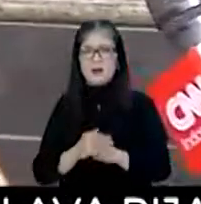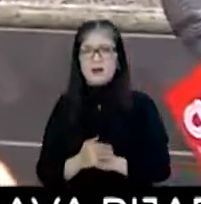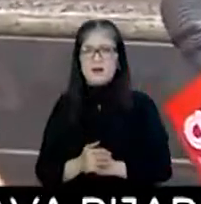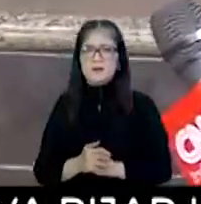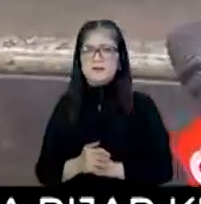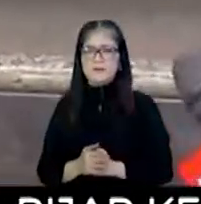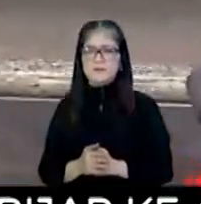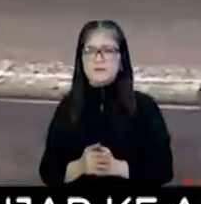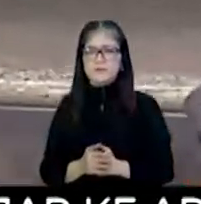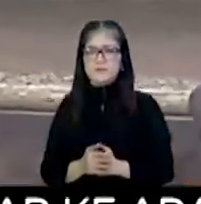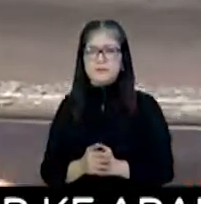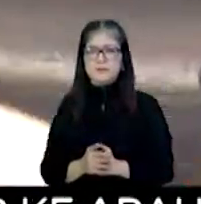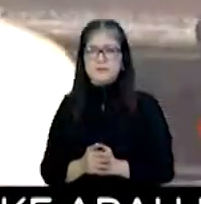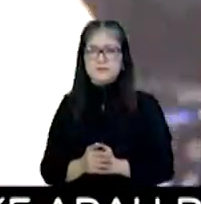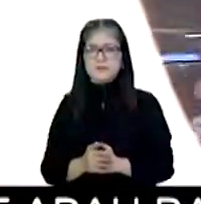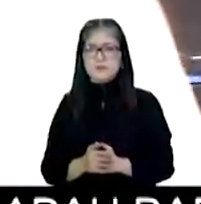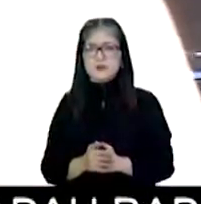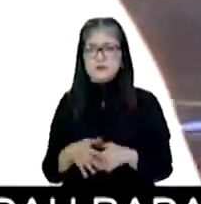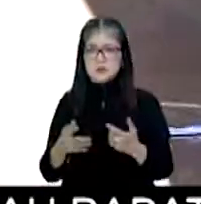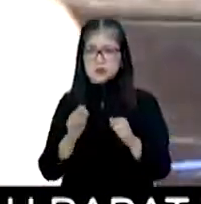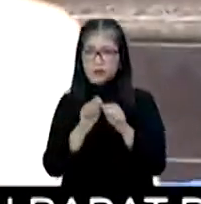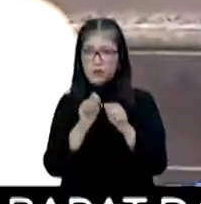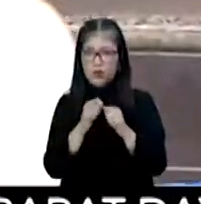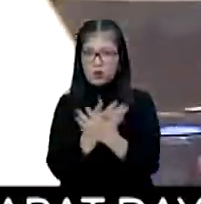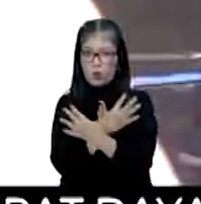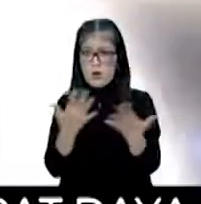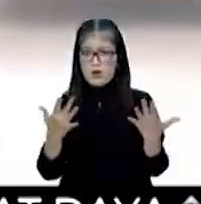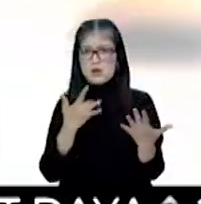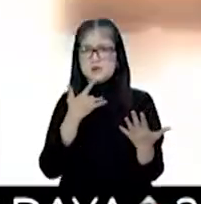Atas perbuatan menimbulkan kegaduhan di publik, Marcel meminta maaf.